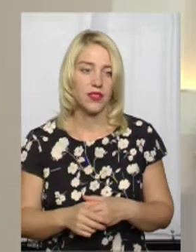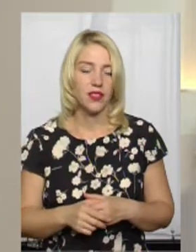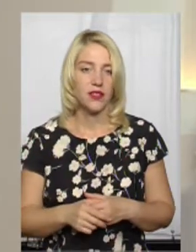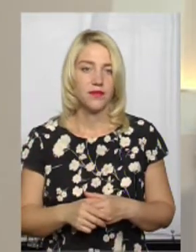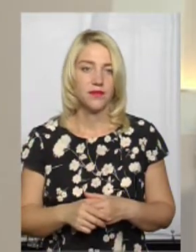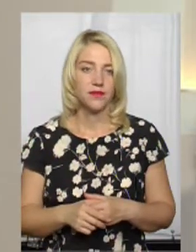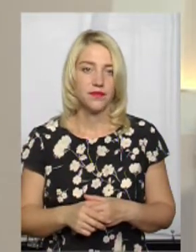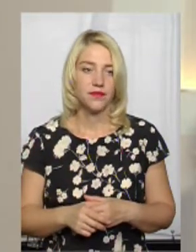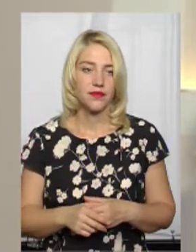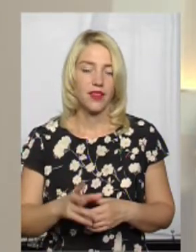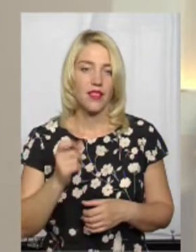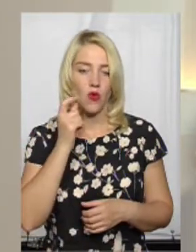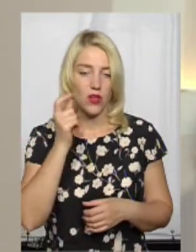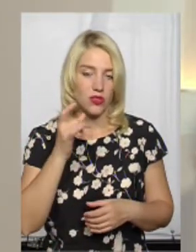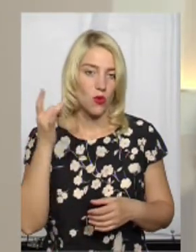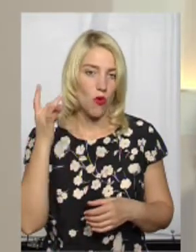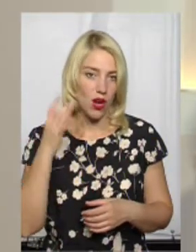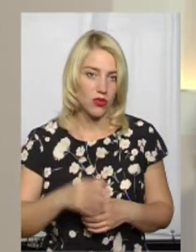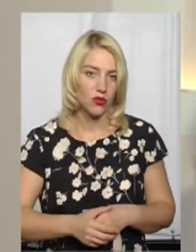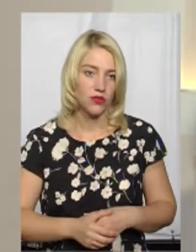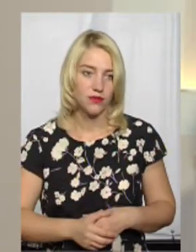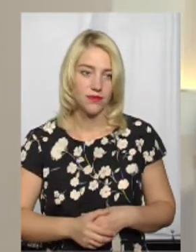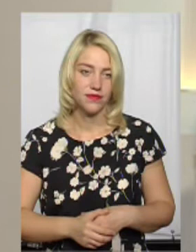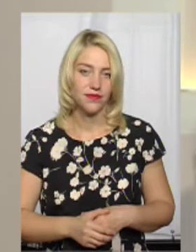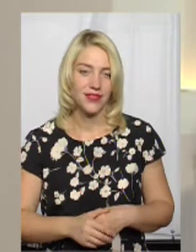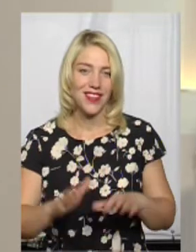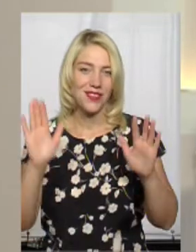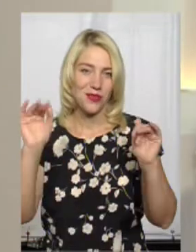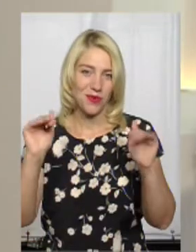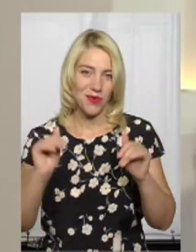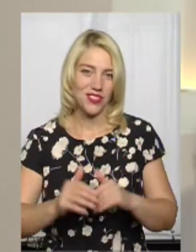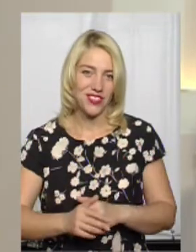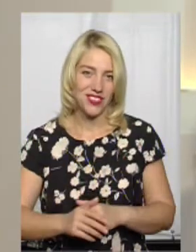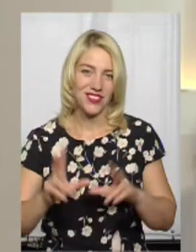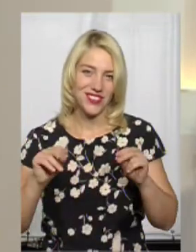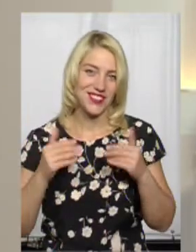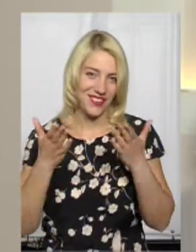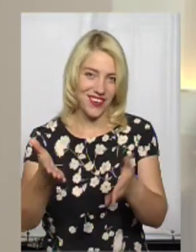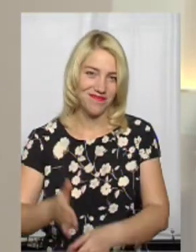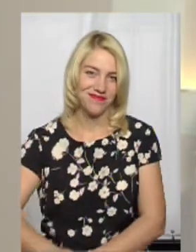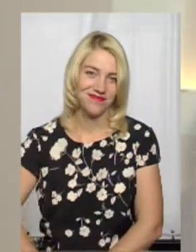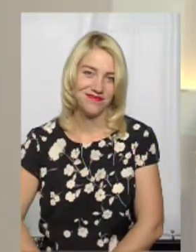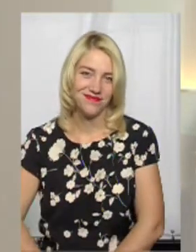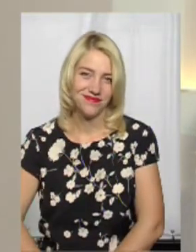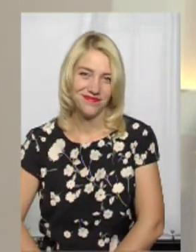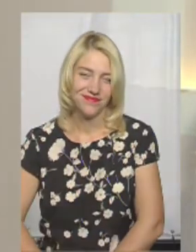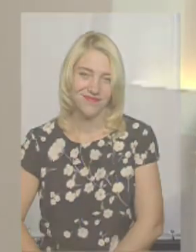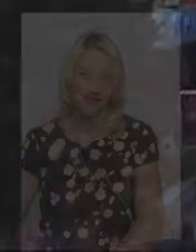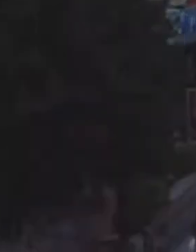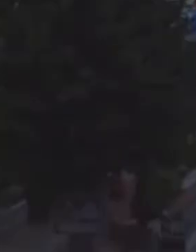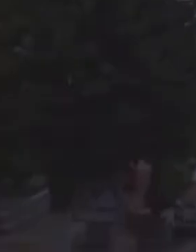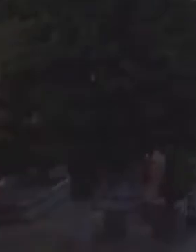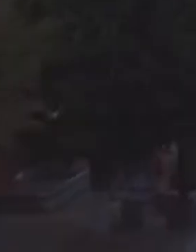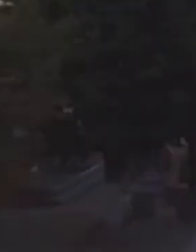«Теми дня» на Українському радіо. До побачення. Хай щастить. До побачення.